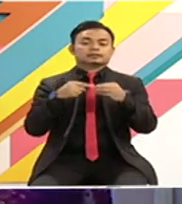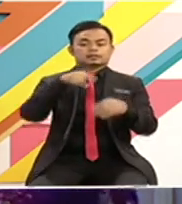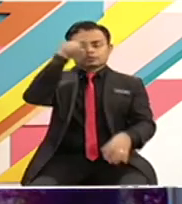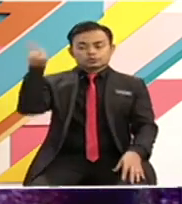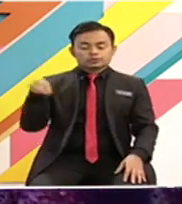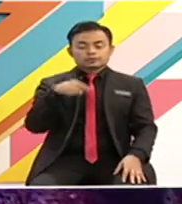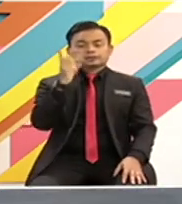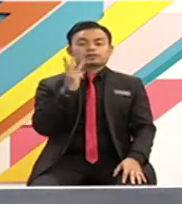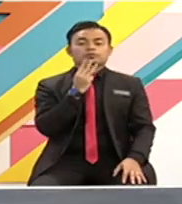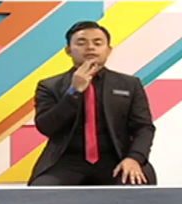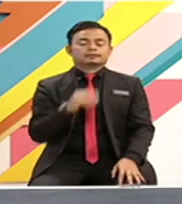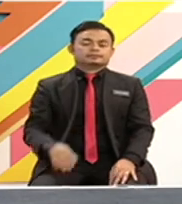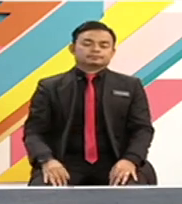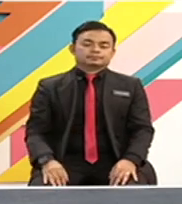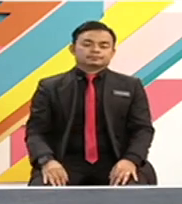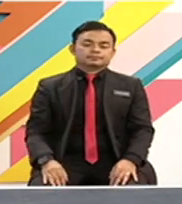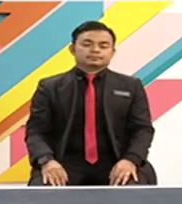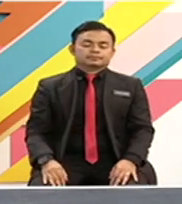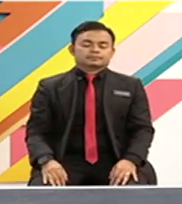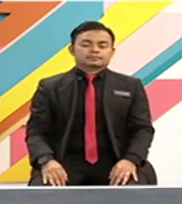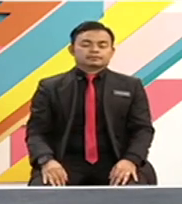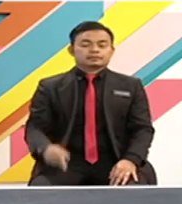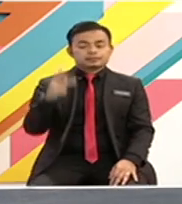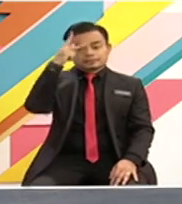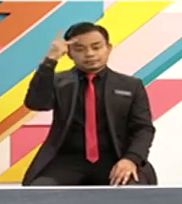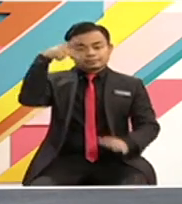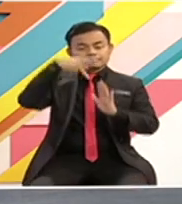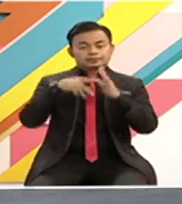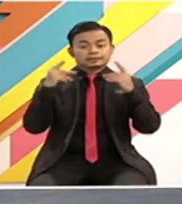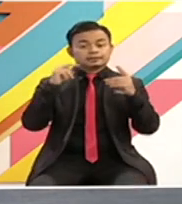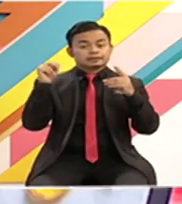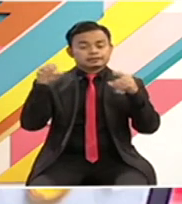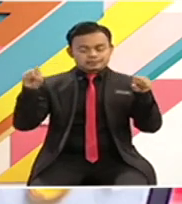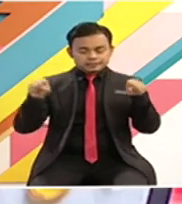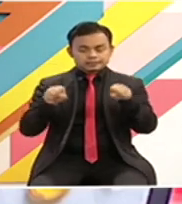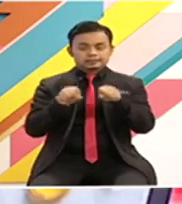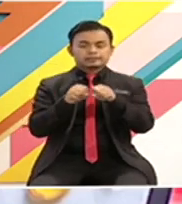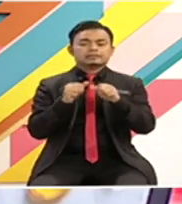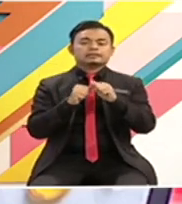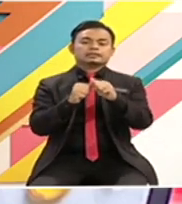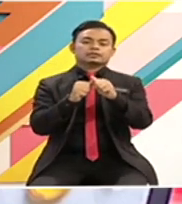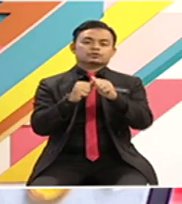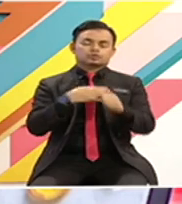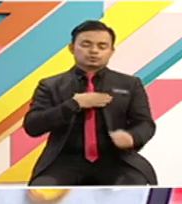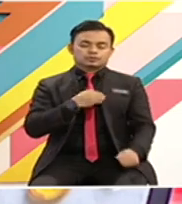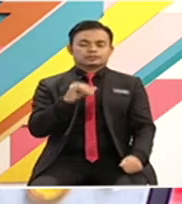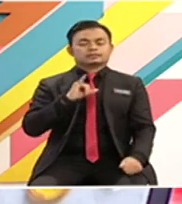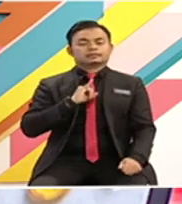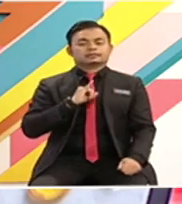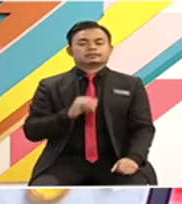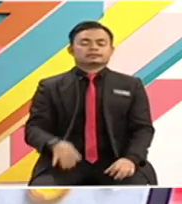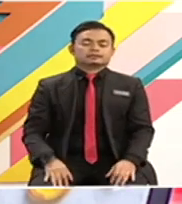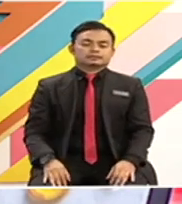sebab pendidikan seni bisul nih adikku creativity kita cek gue asalkan kalau tidak membuat sesuatu konsep tugun